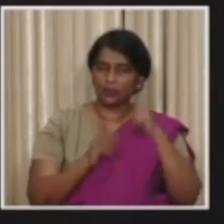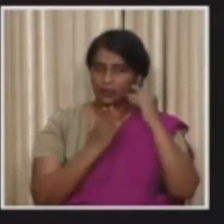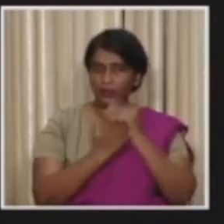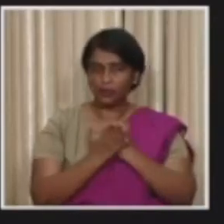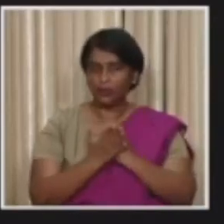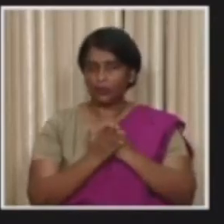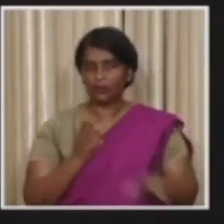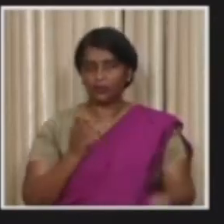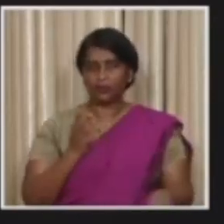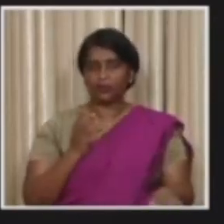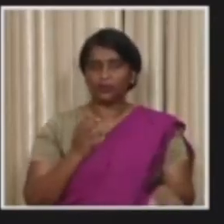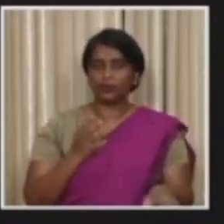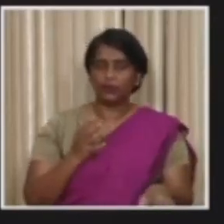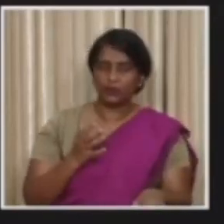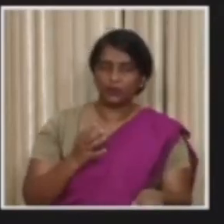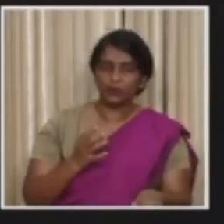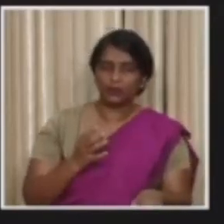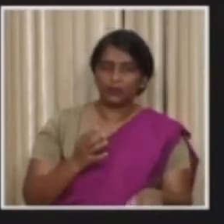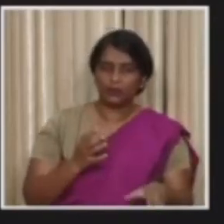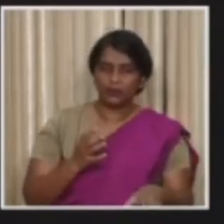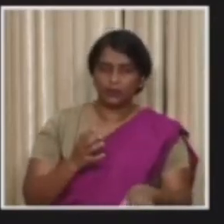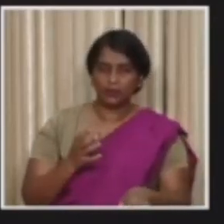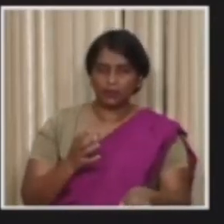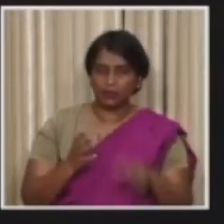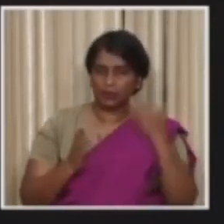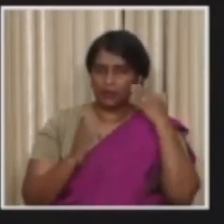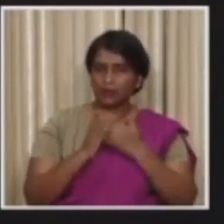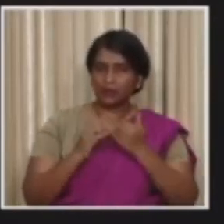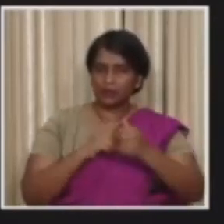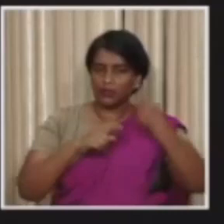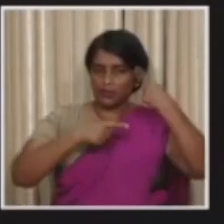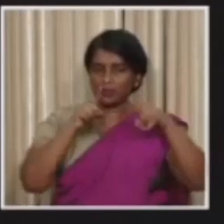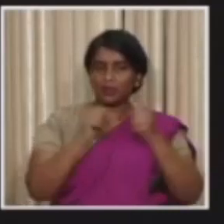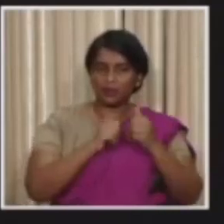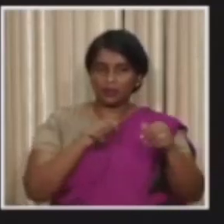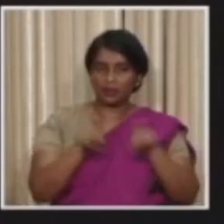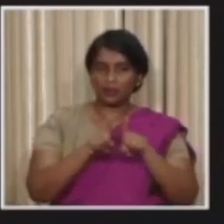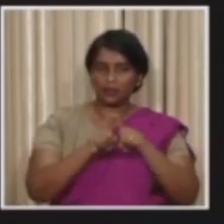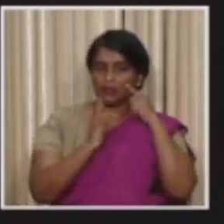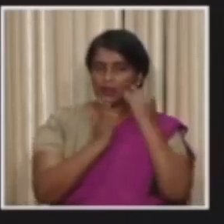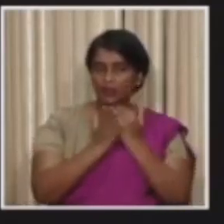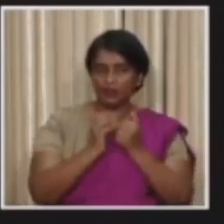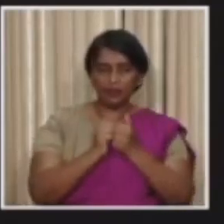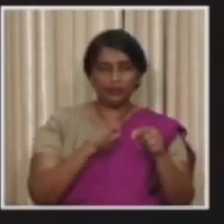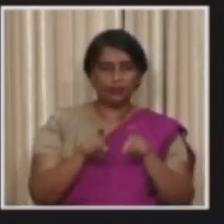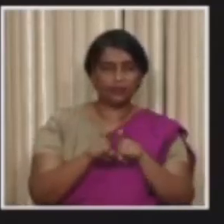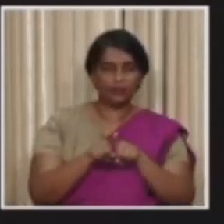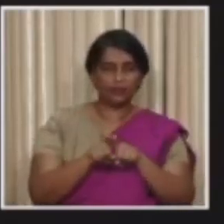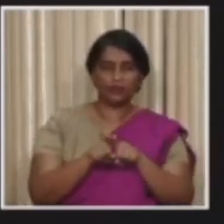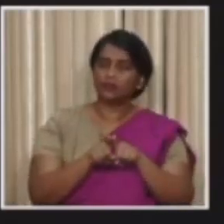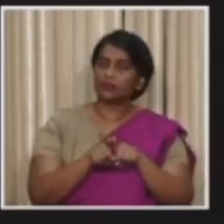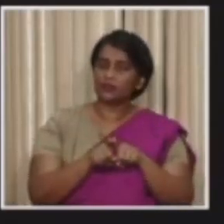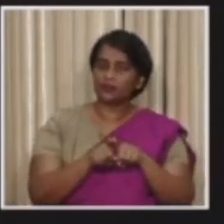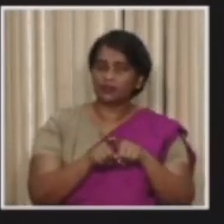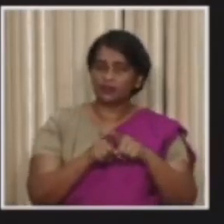ආකාරයට මෙම පනත සකස් කිරීම පිළිබඳව. මම හිතනවා මේ පනත සකස් කිරීම සඳහා අපි නැවත පත් කරපු විශේෂඥ මණ්ඩලයේ හිටපු